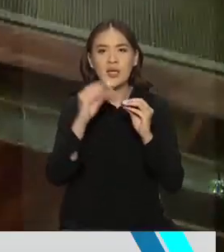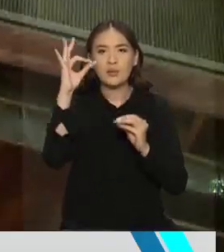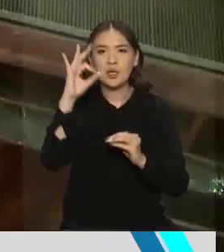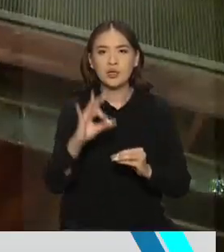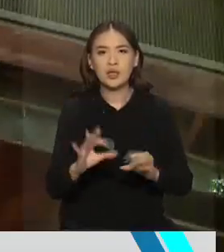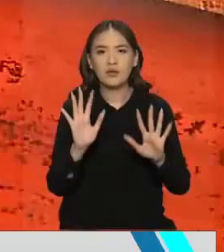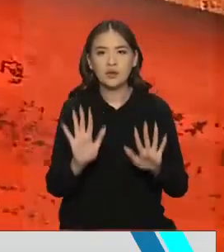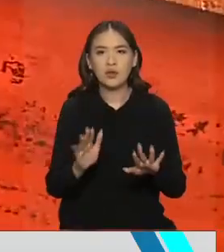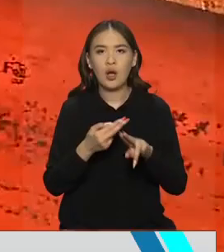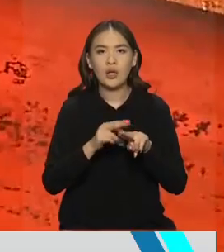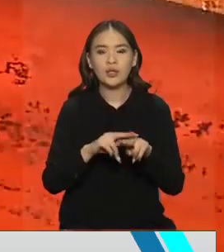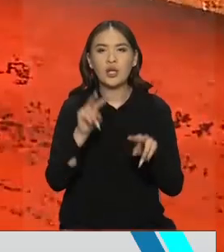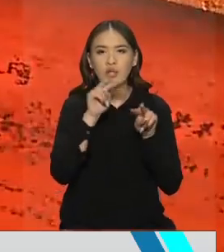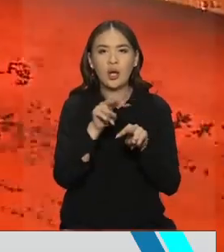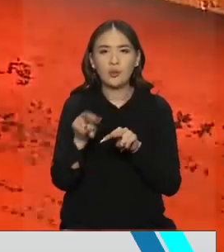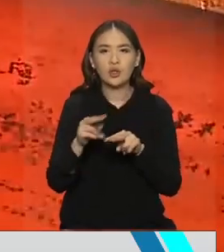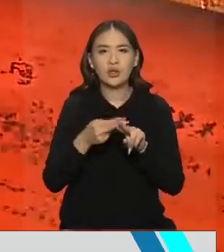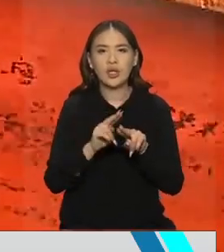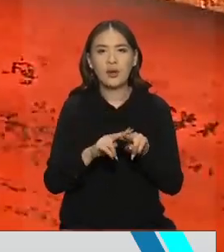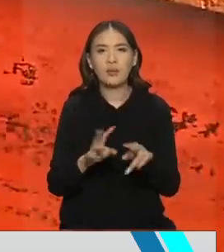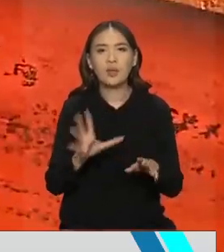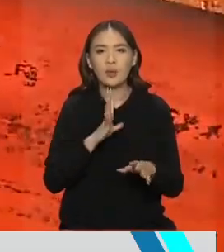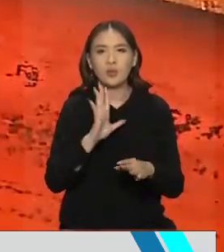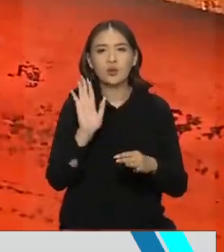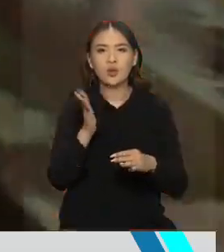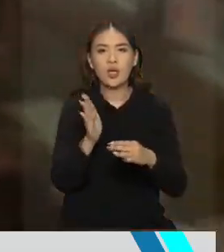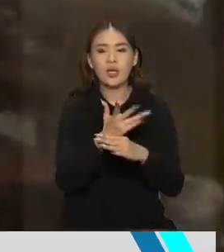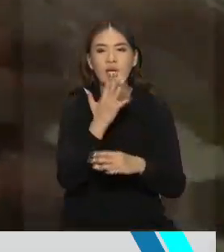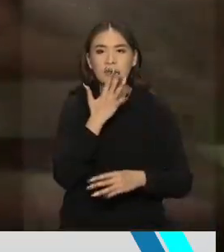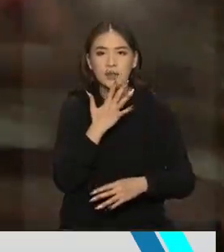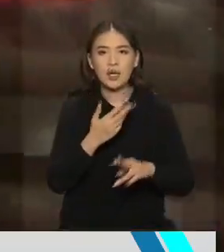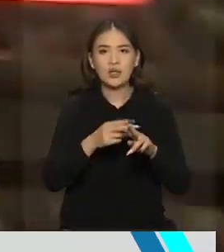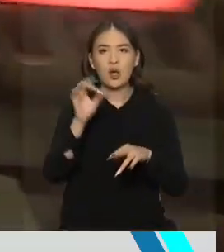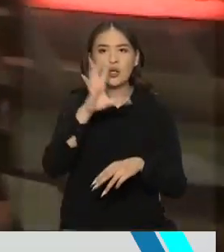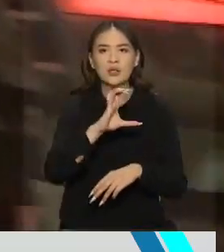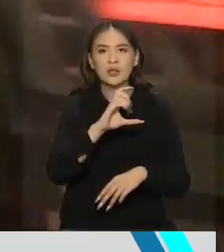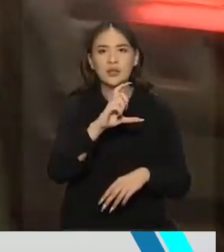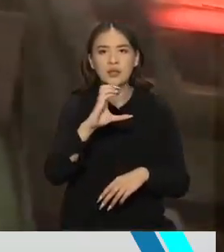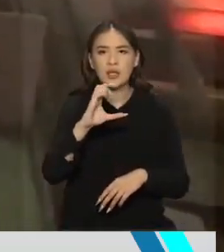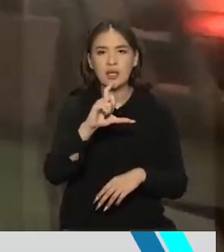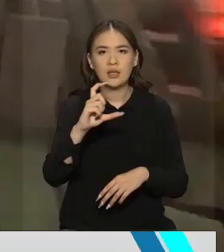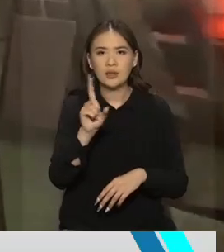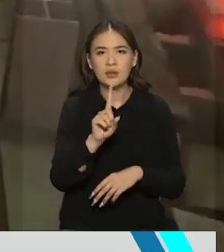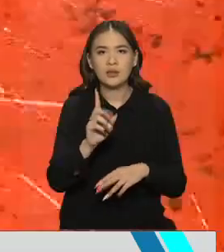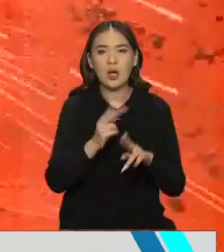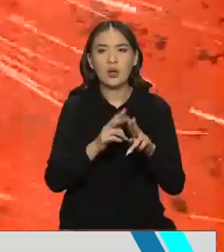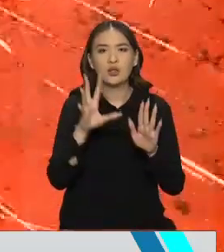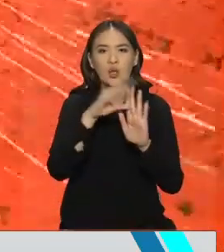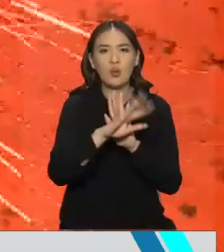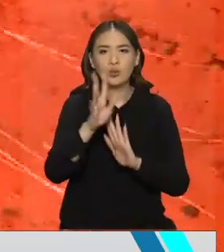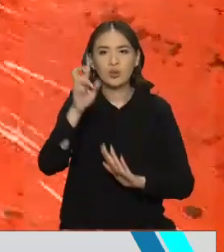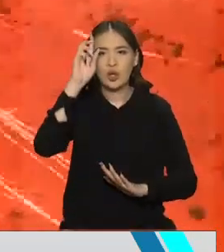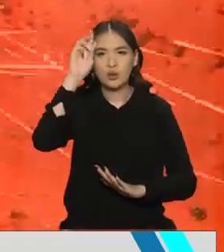от вложений К тому же наблюдается такая тенденция что вместо иностранных компаний в Эс начинают заходить государственные